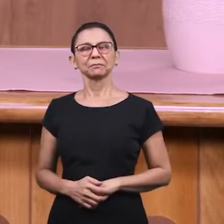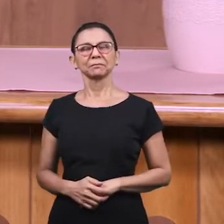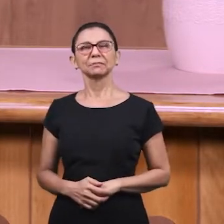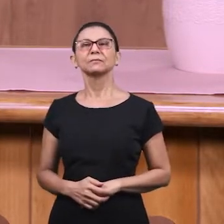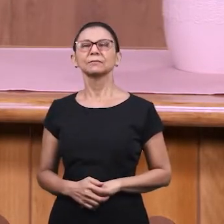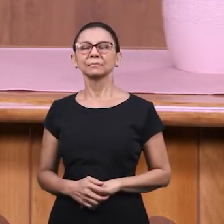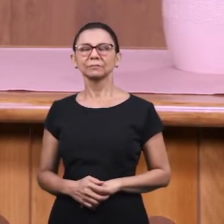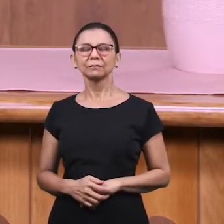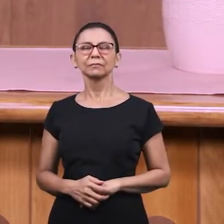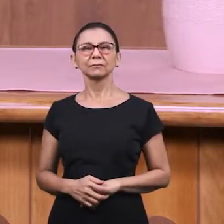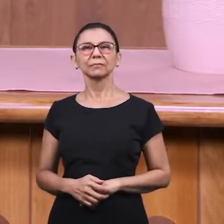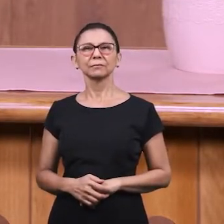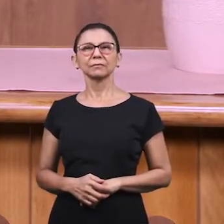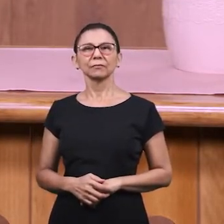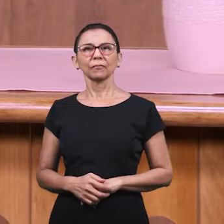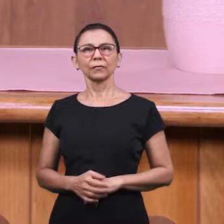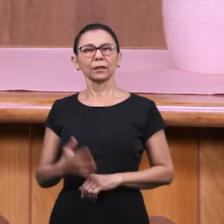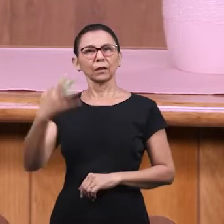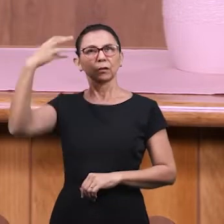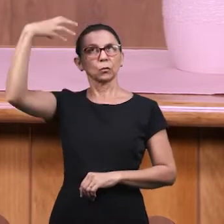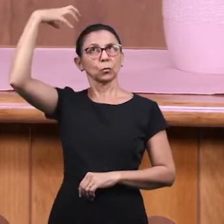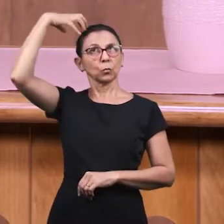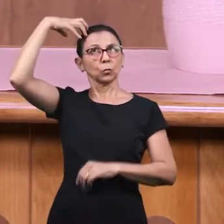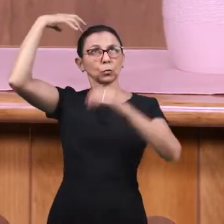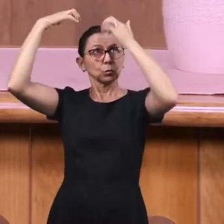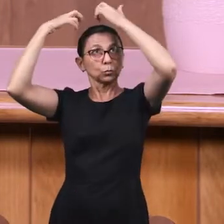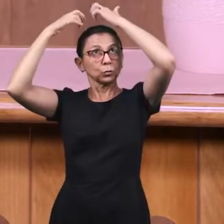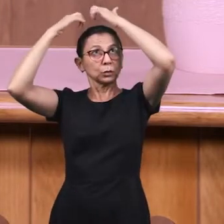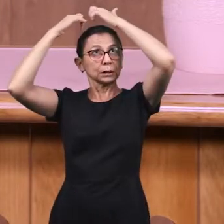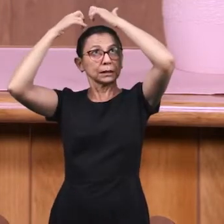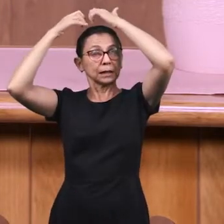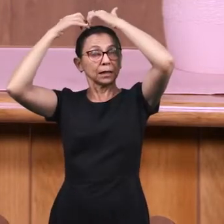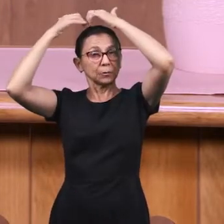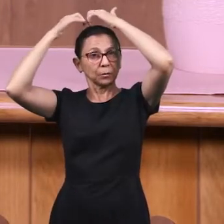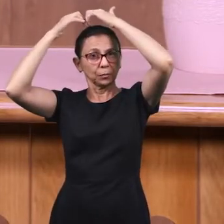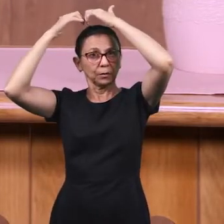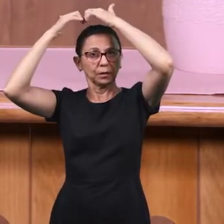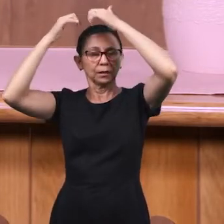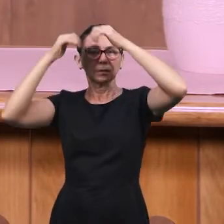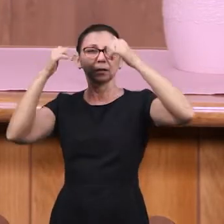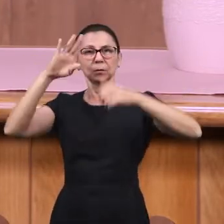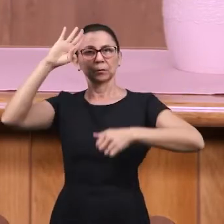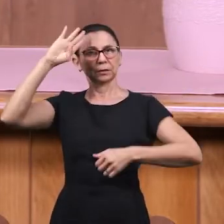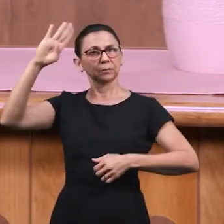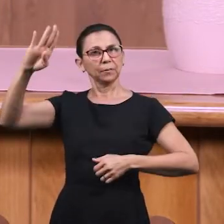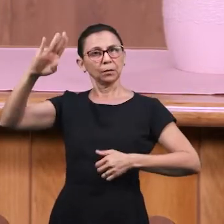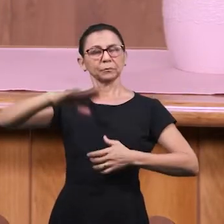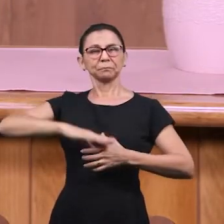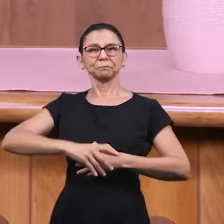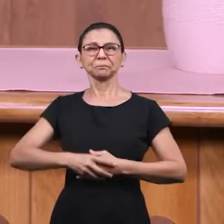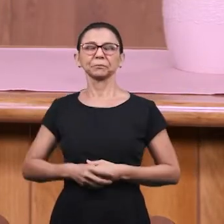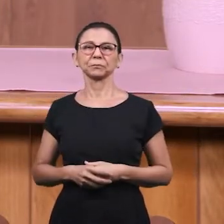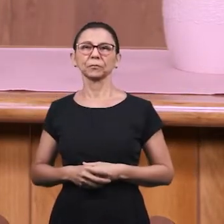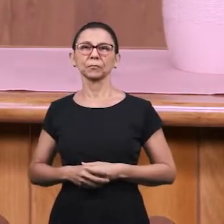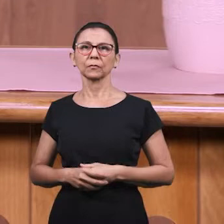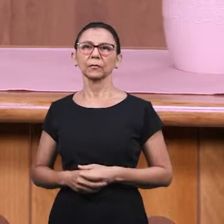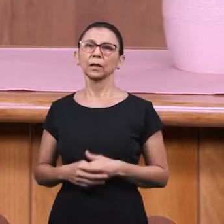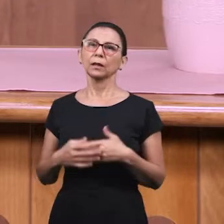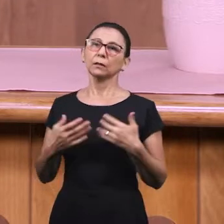нерву попадает в голову, где есть центр видения или центр зрения. И человек видит